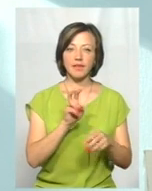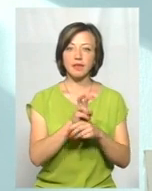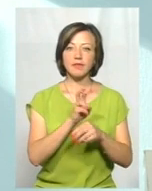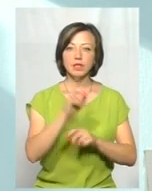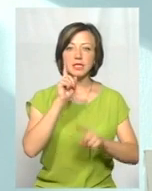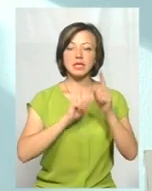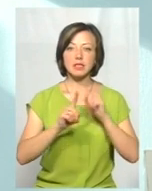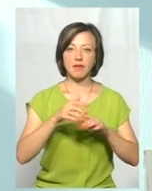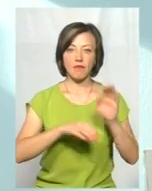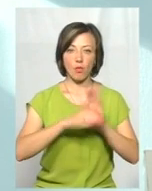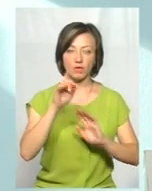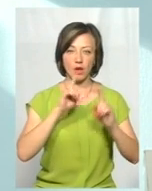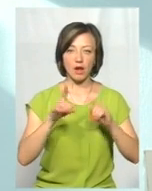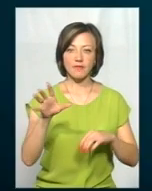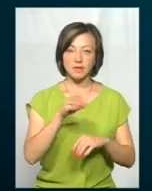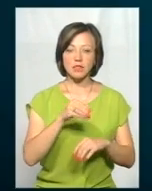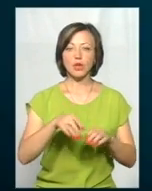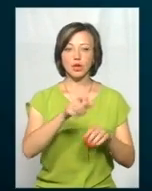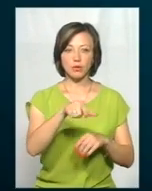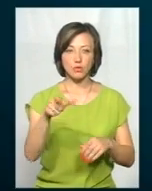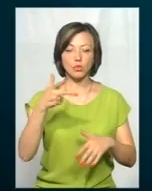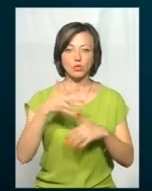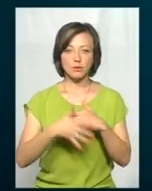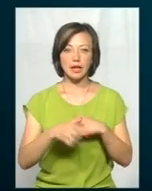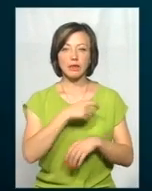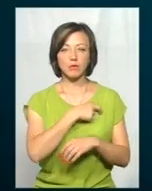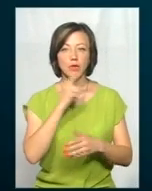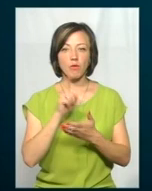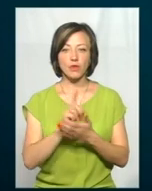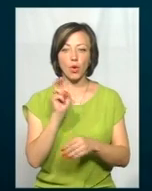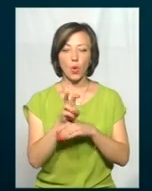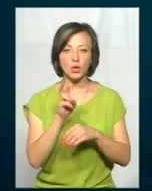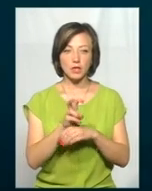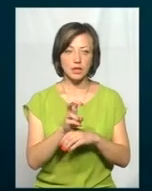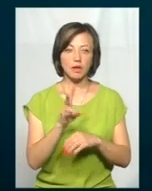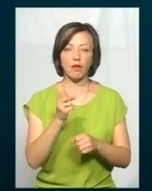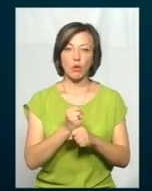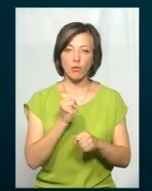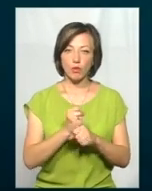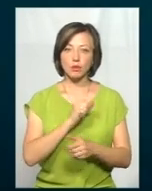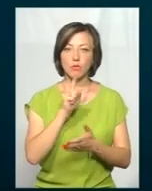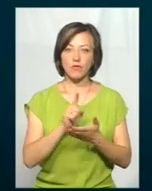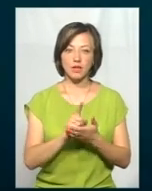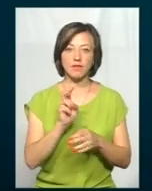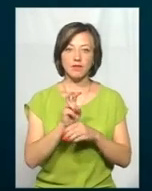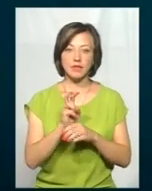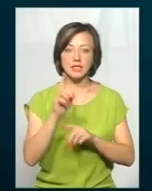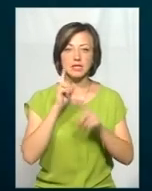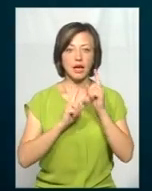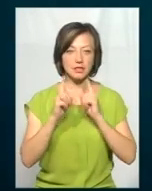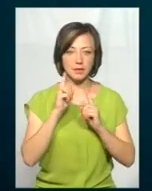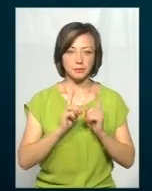засідань Верховної Ради. Тому що всі виборці розуміють, що депутат повинен ходити все-таки на роботу, повинен відвідувати